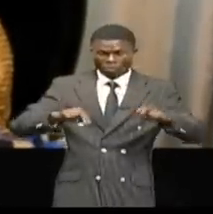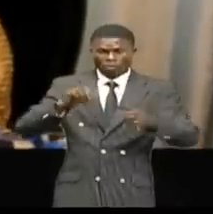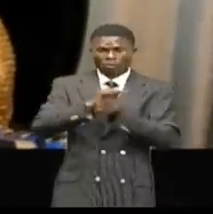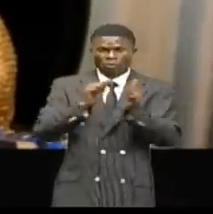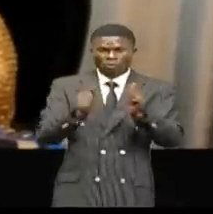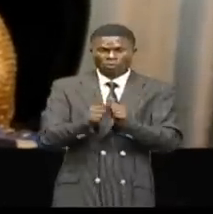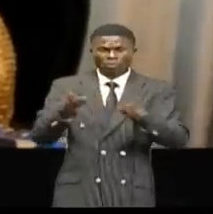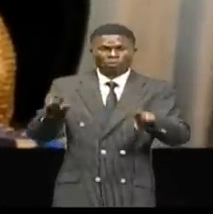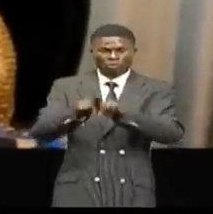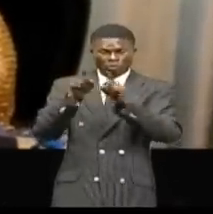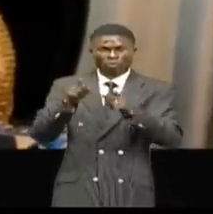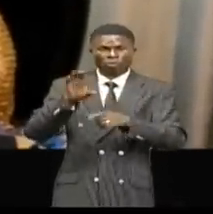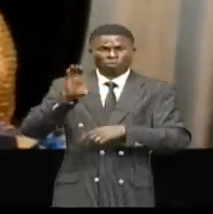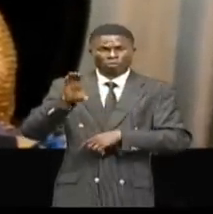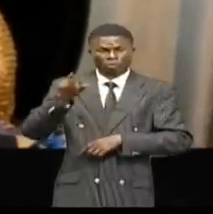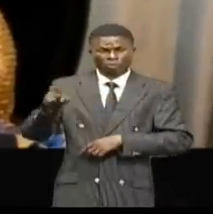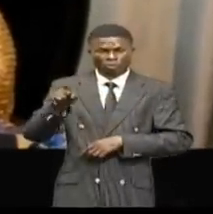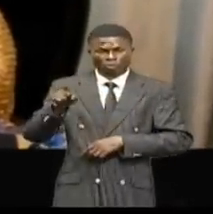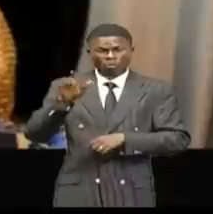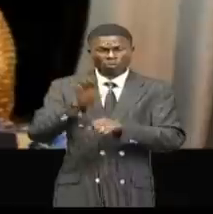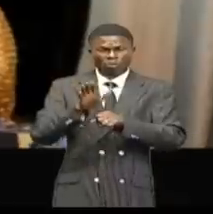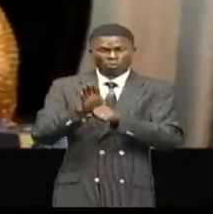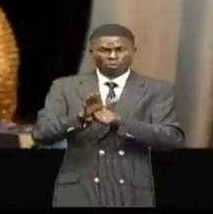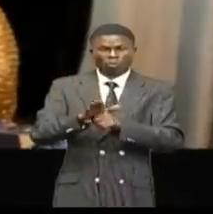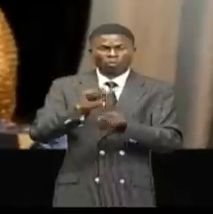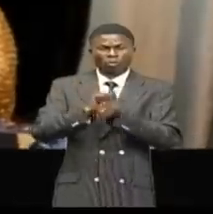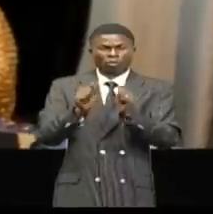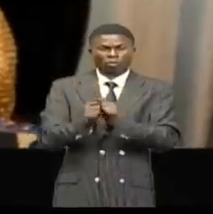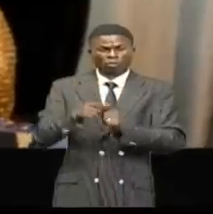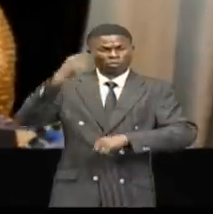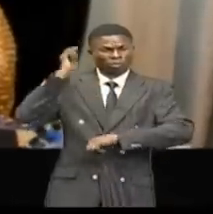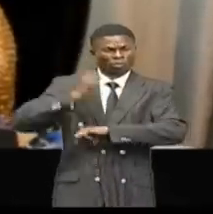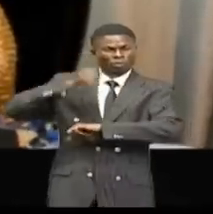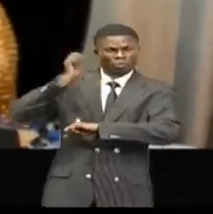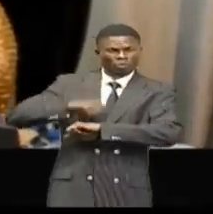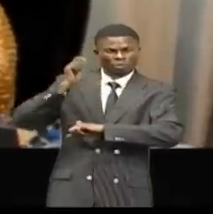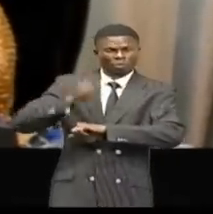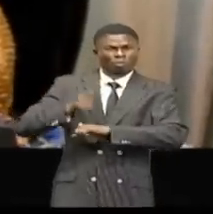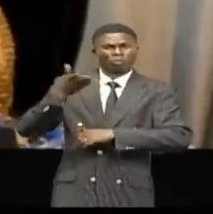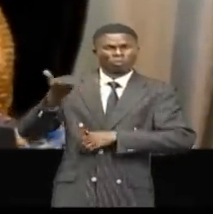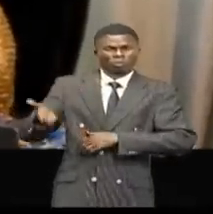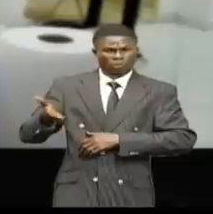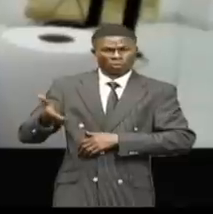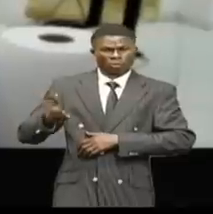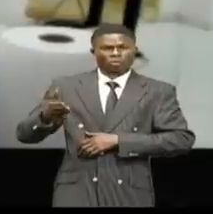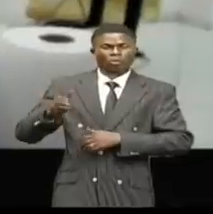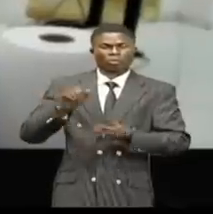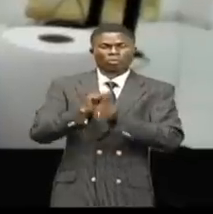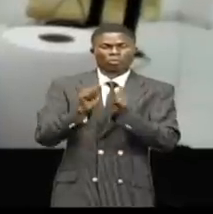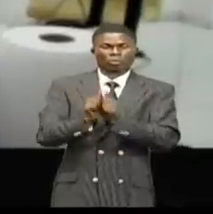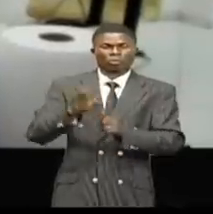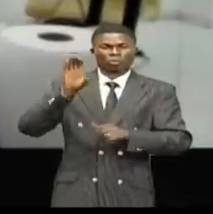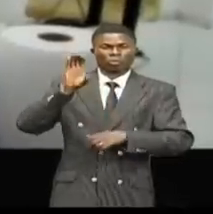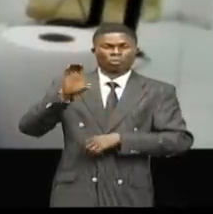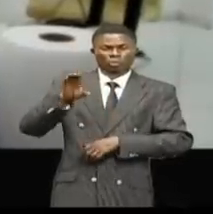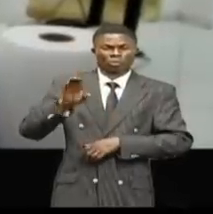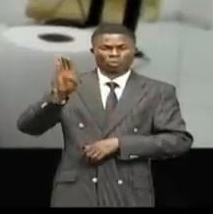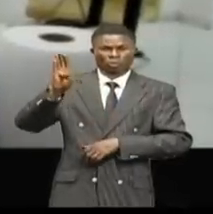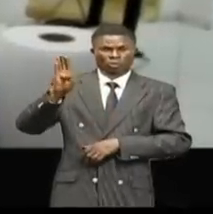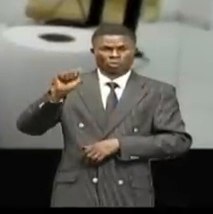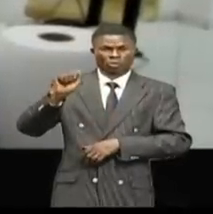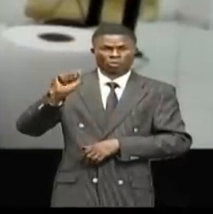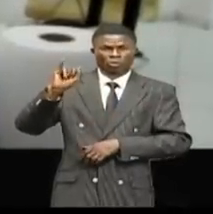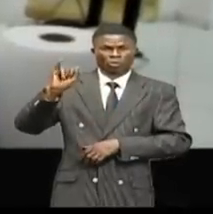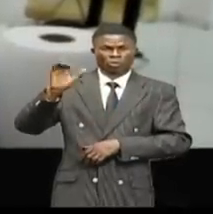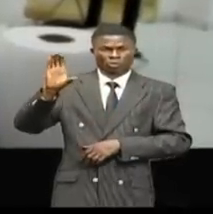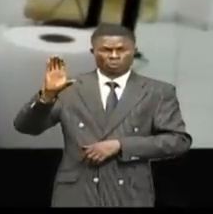de liquidation et la multiplicité des procès et recours judiciaires, l'état de la BIAC SA apparaît à ces